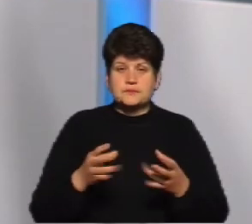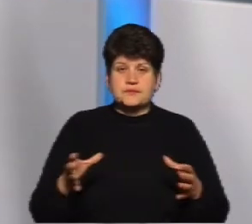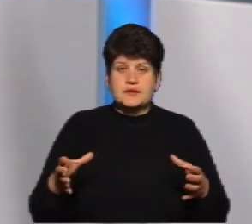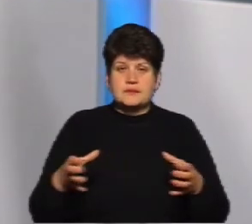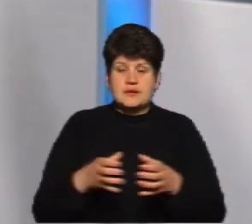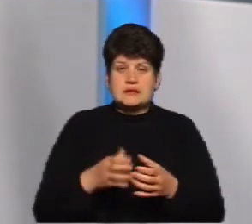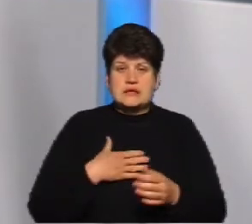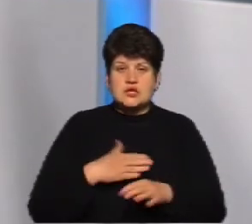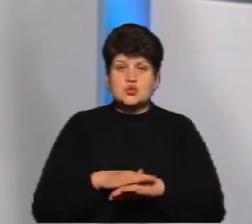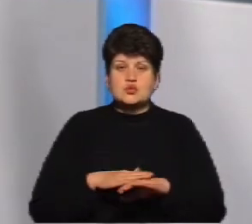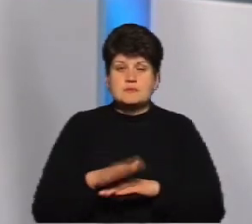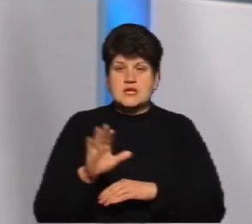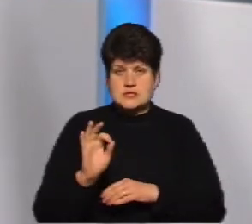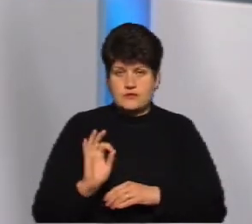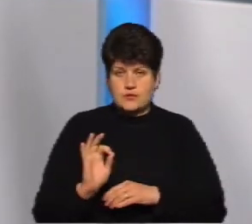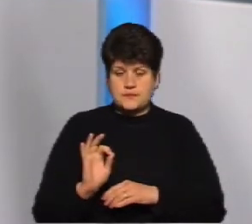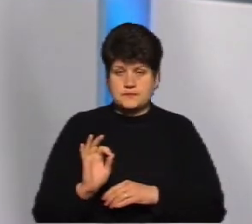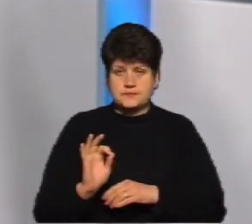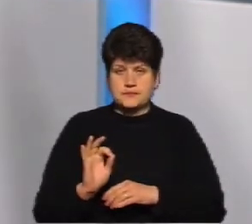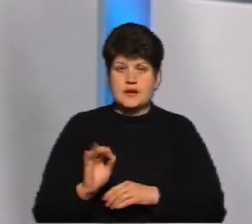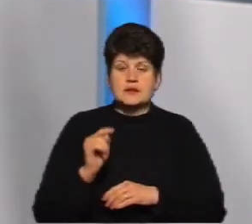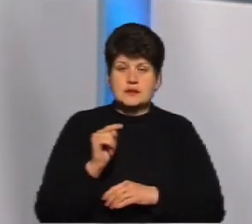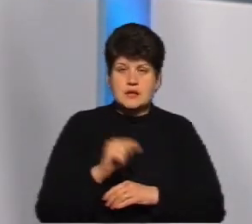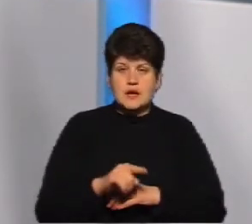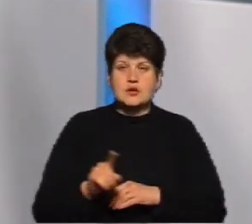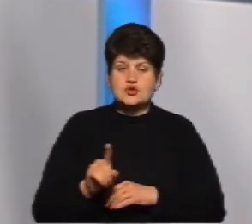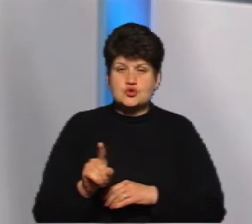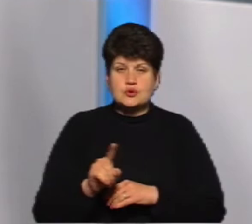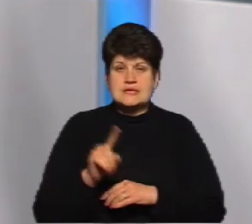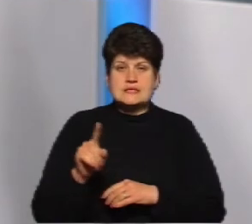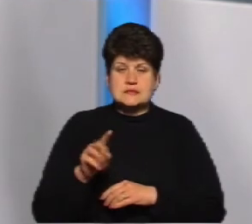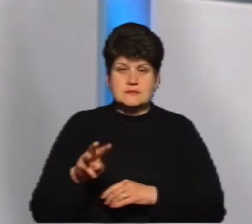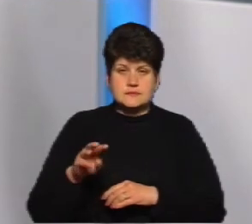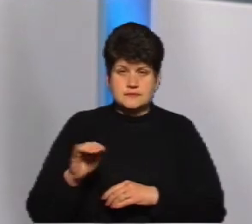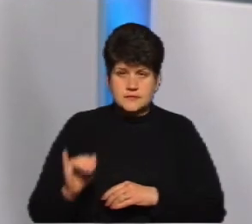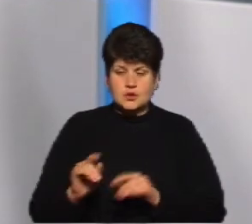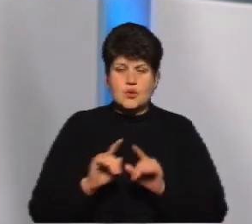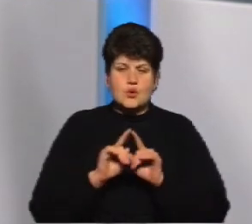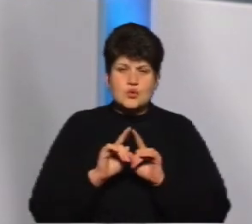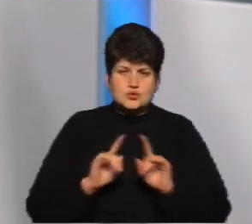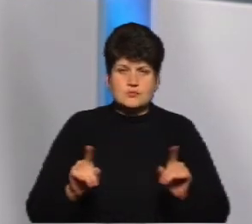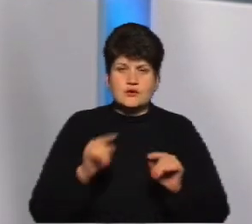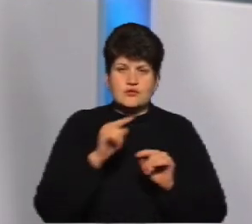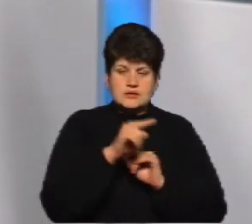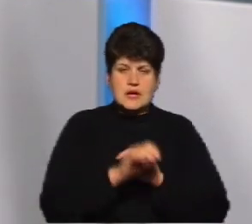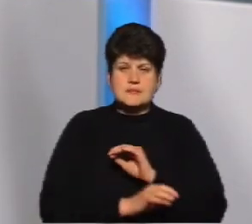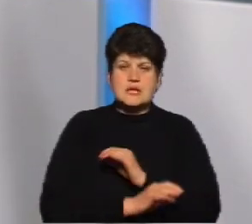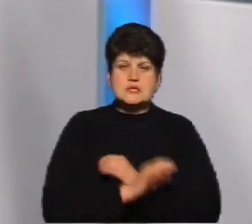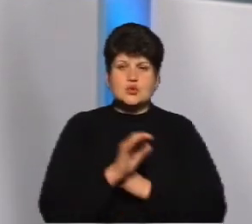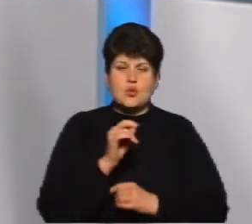суспільство. От те, що засоби масової інформації, особливо там на Сході,